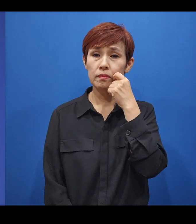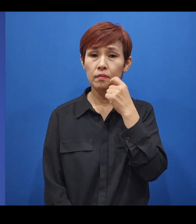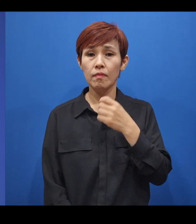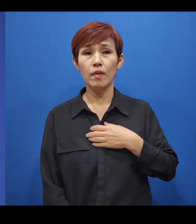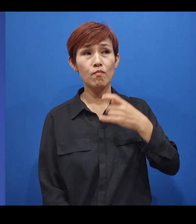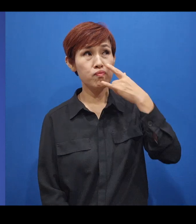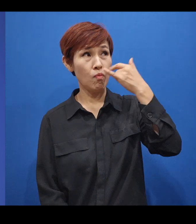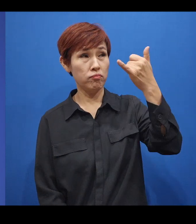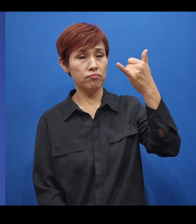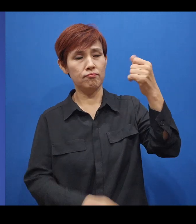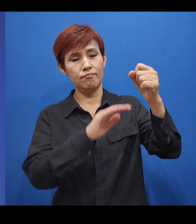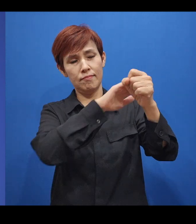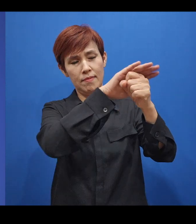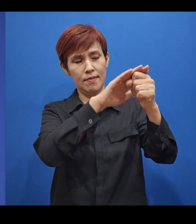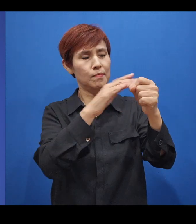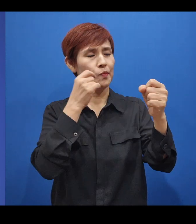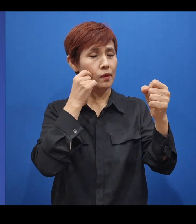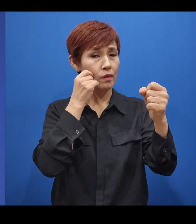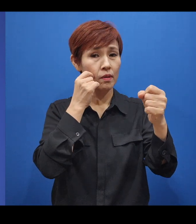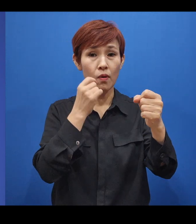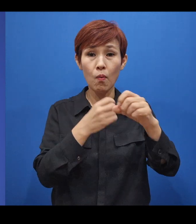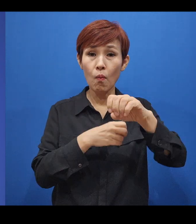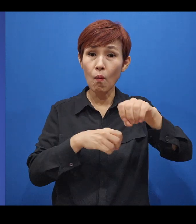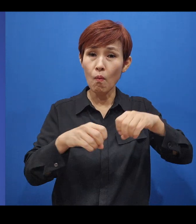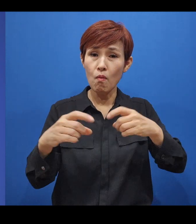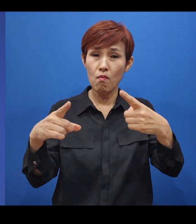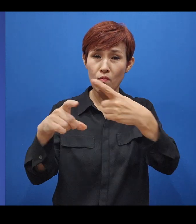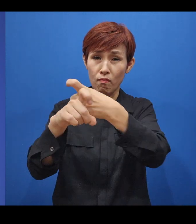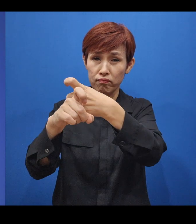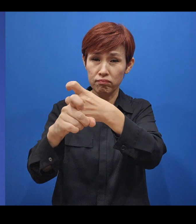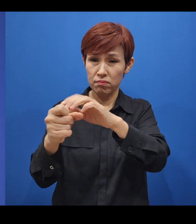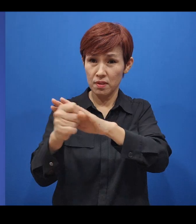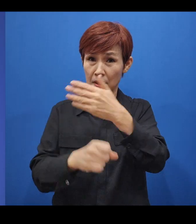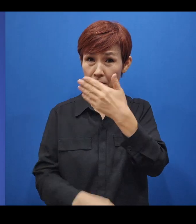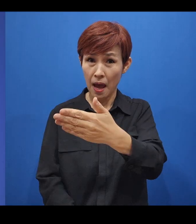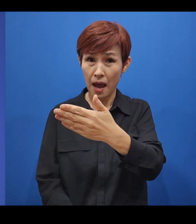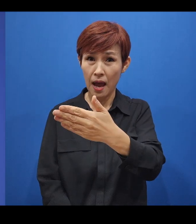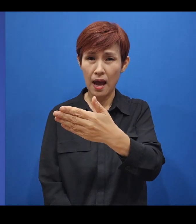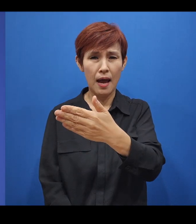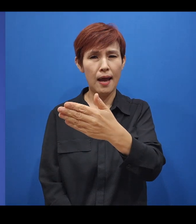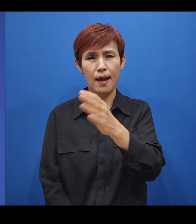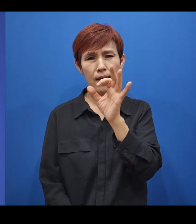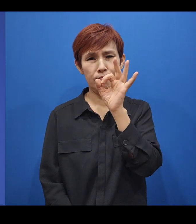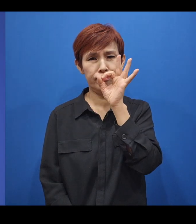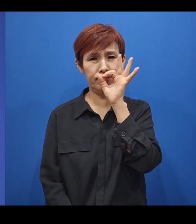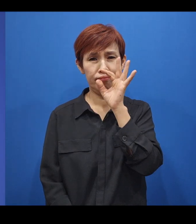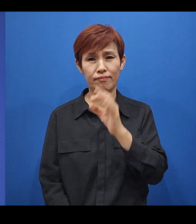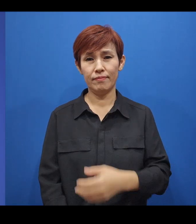낳아주신 부모님도 못 사랑하는데 원수 사랑이 가당키나 한 말입니까?